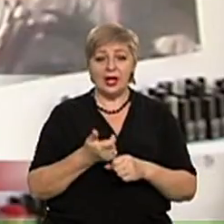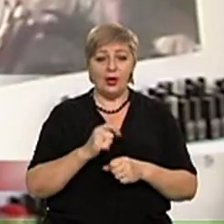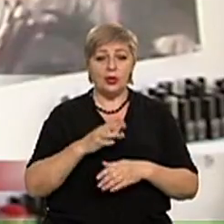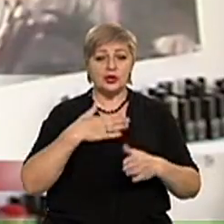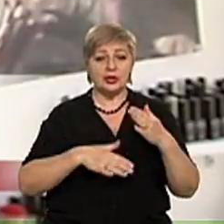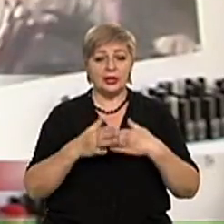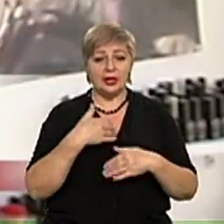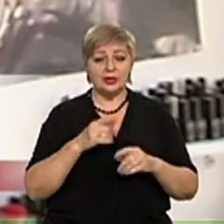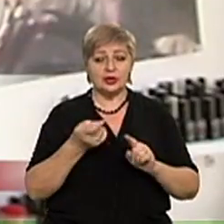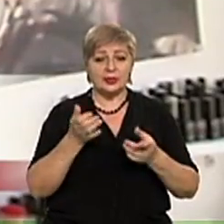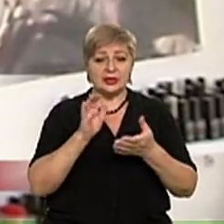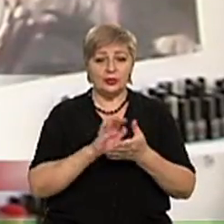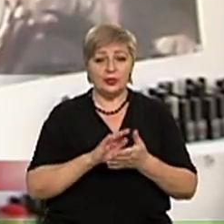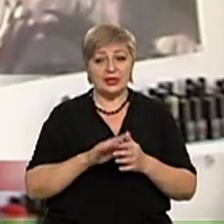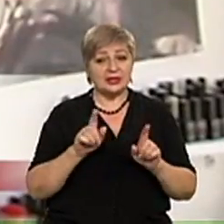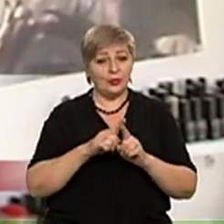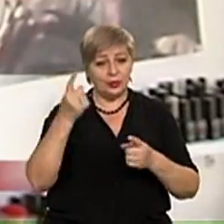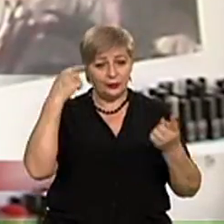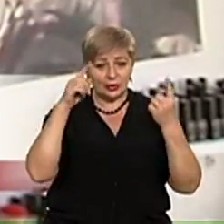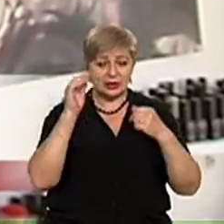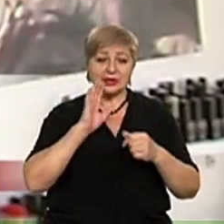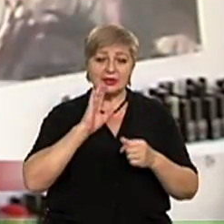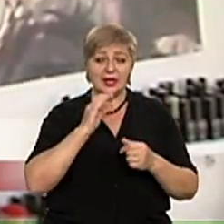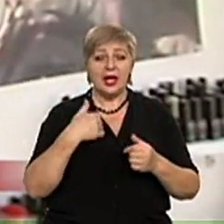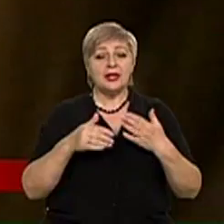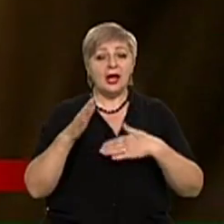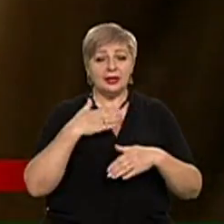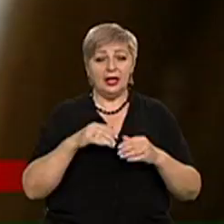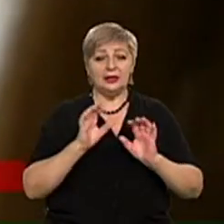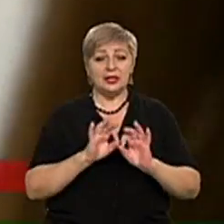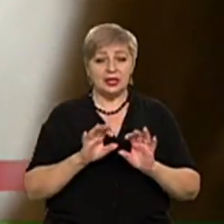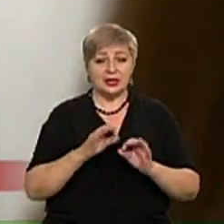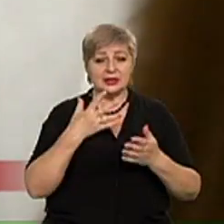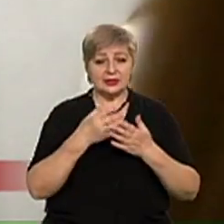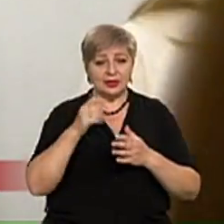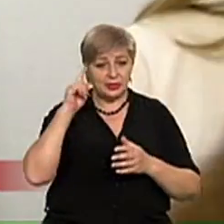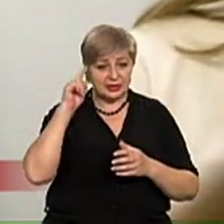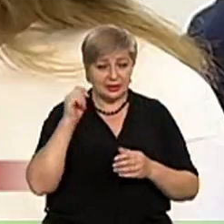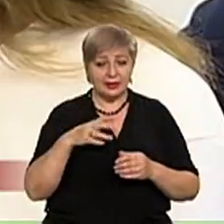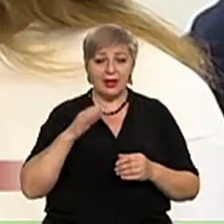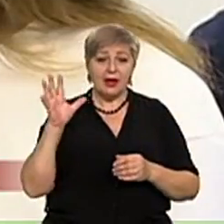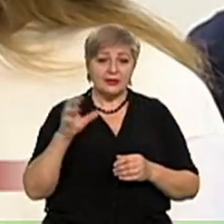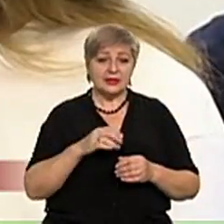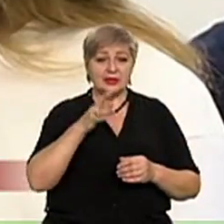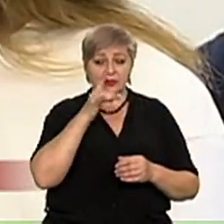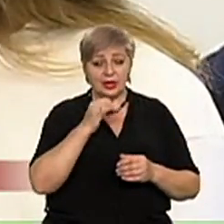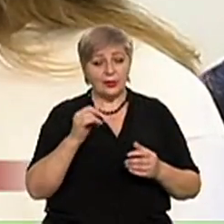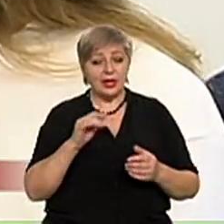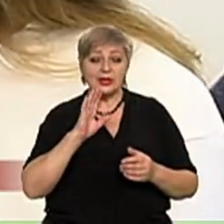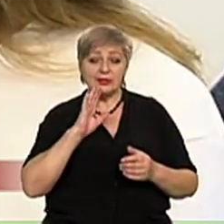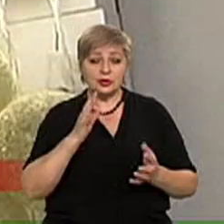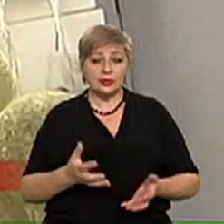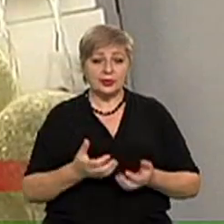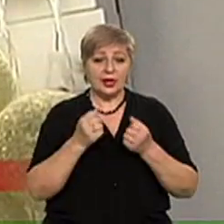такой творческой девочкой. Я всегда рада делиться своими знаниями. Увесь час дівчинку підтримує амбасадор фонду